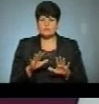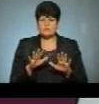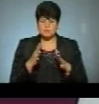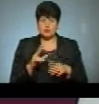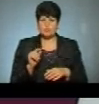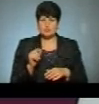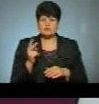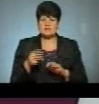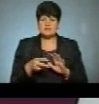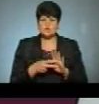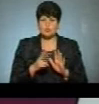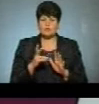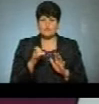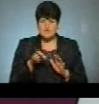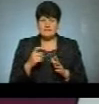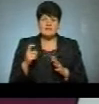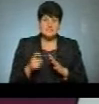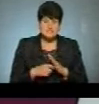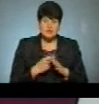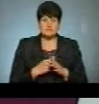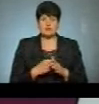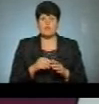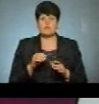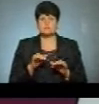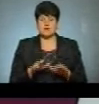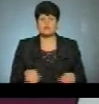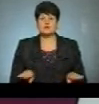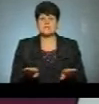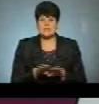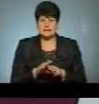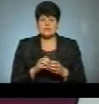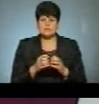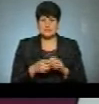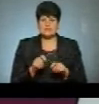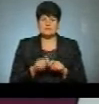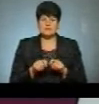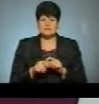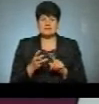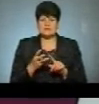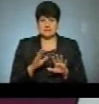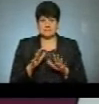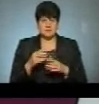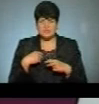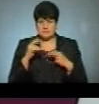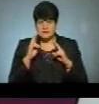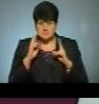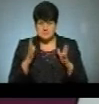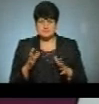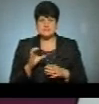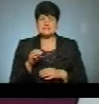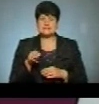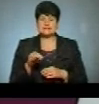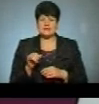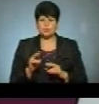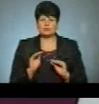понеділок, 27 квітня, він дізнався, що провадження закрили. Результати перевірки за третім випадком йому невідомі. Стелу, каже староста,